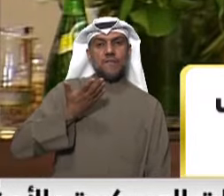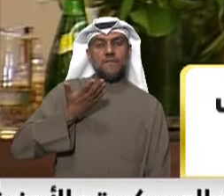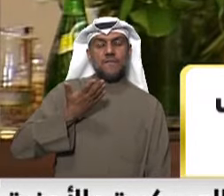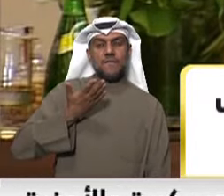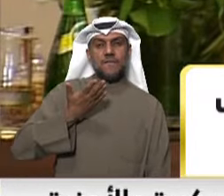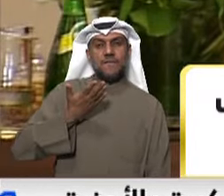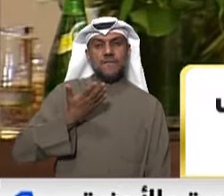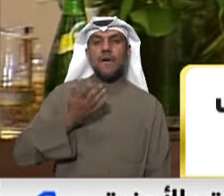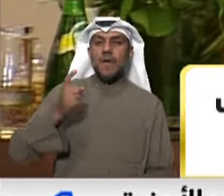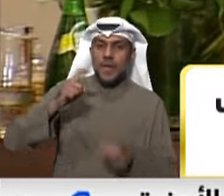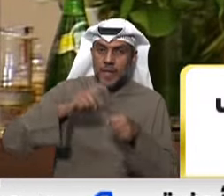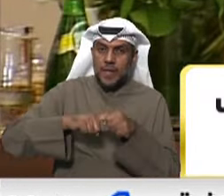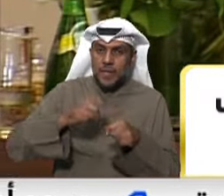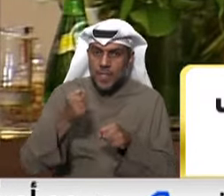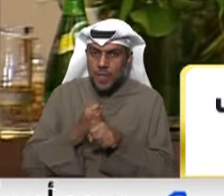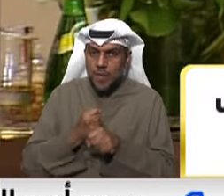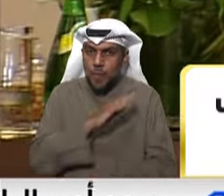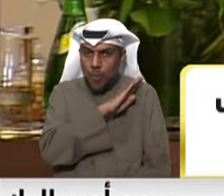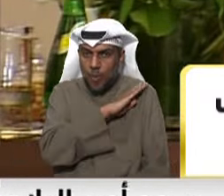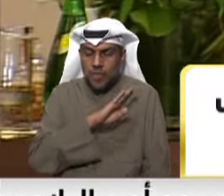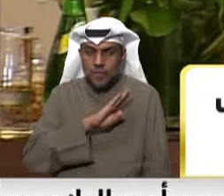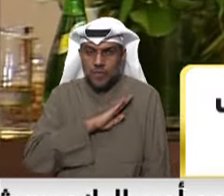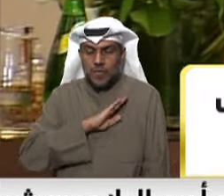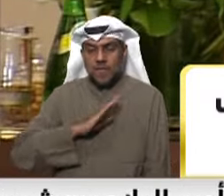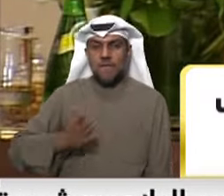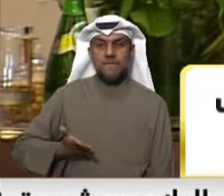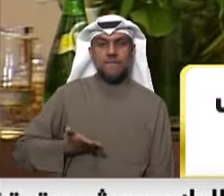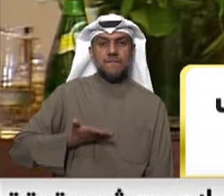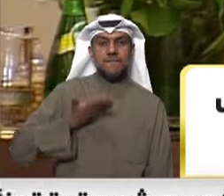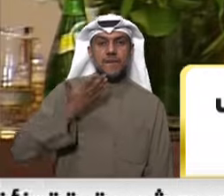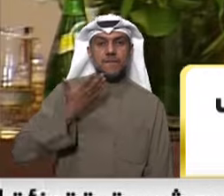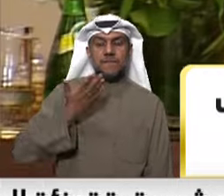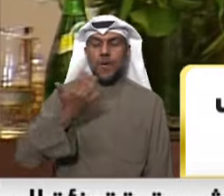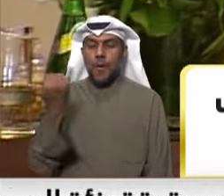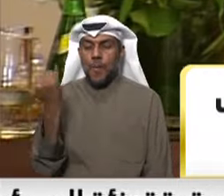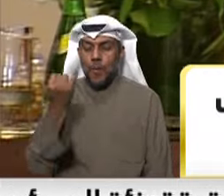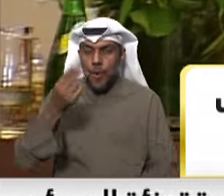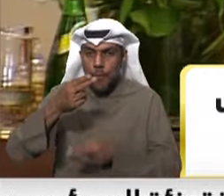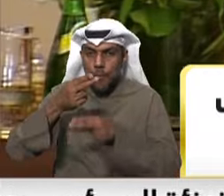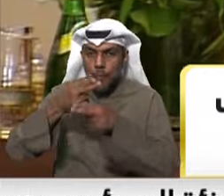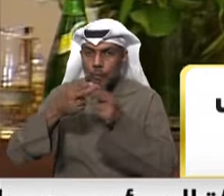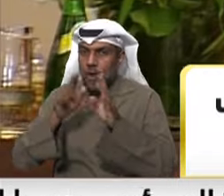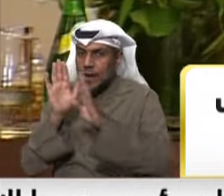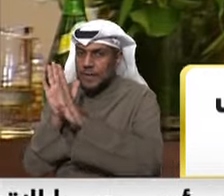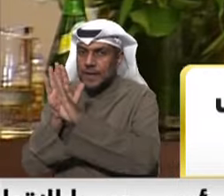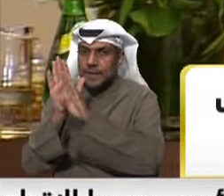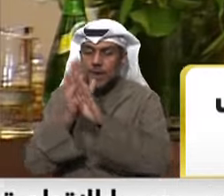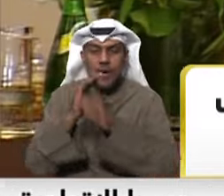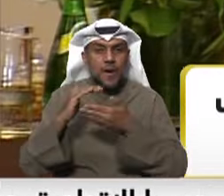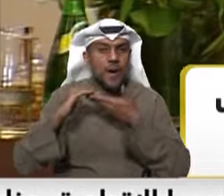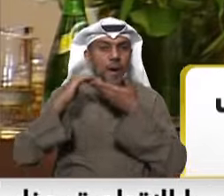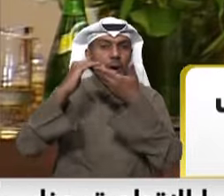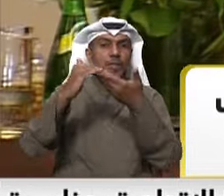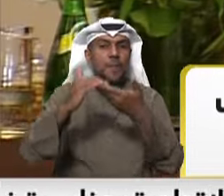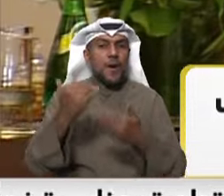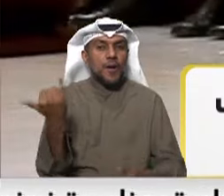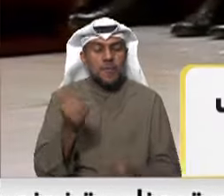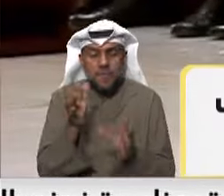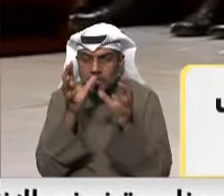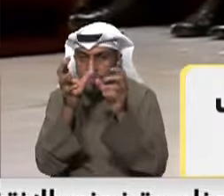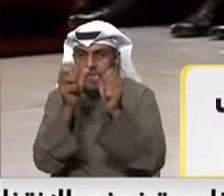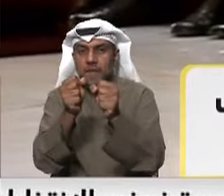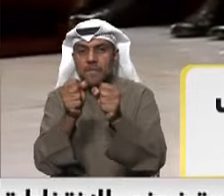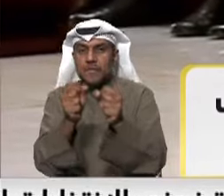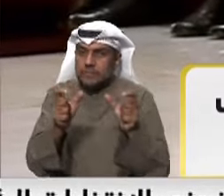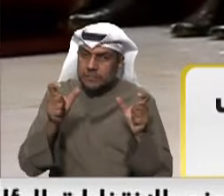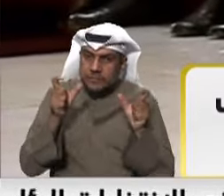وكل ما من شأنه مواصلة قواتنا المسلحة لخدمة وطننا العزيز وحمايته والحفاظ